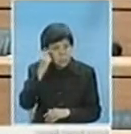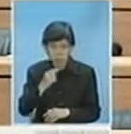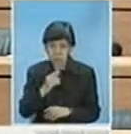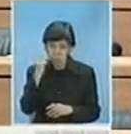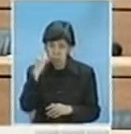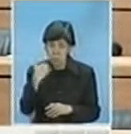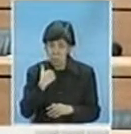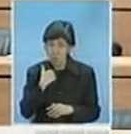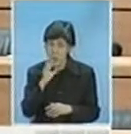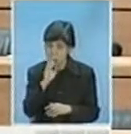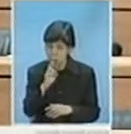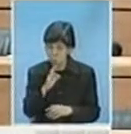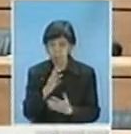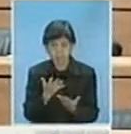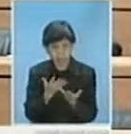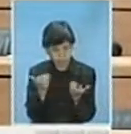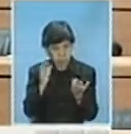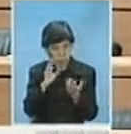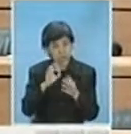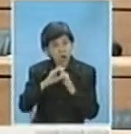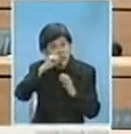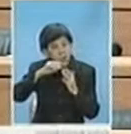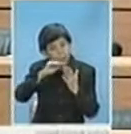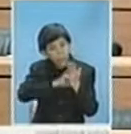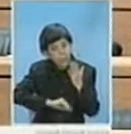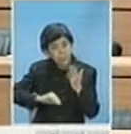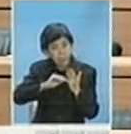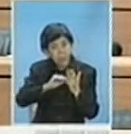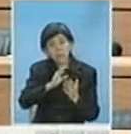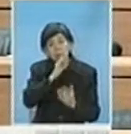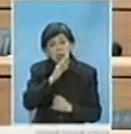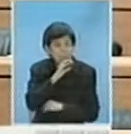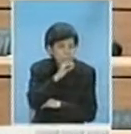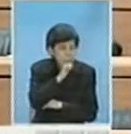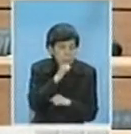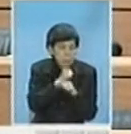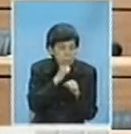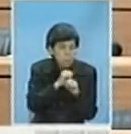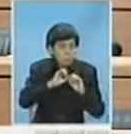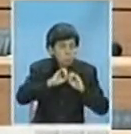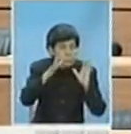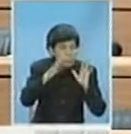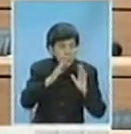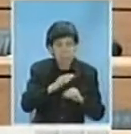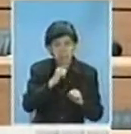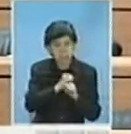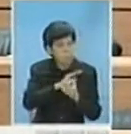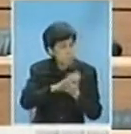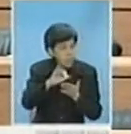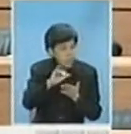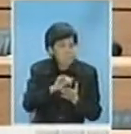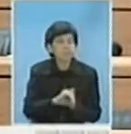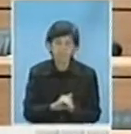ายที่จะเกิดขึ้นอย่างมหาศาลกับคนไทยทั้งประเทศถ้าท่านทำไม่สำเร็จผมยอมรับว่าภาระ